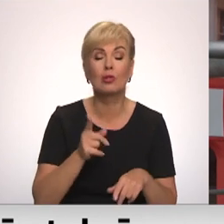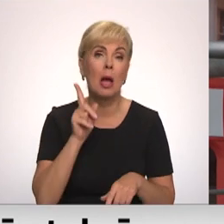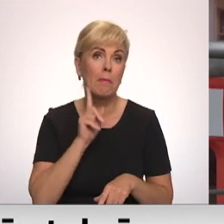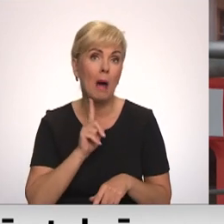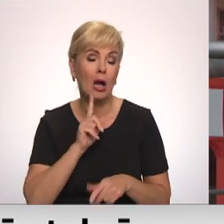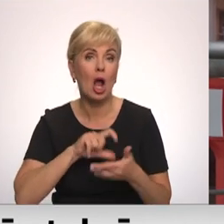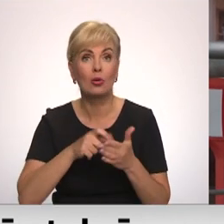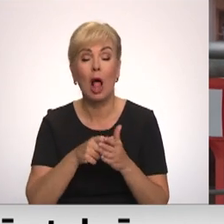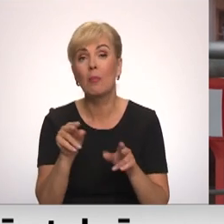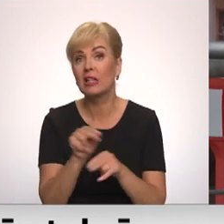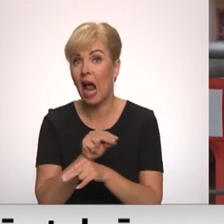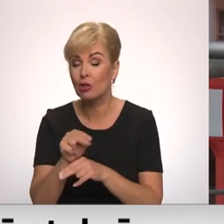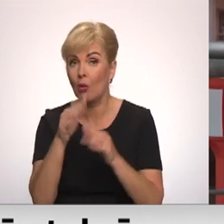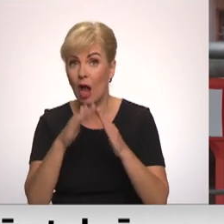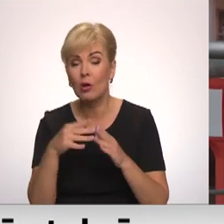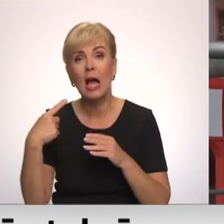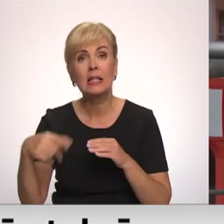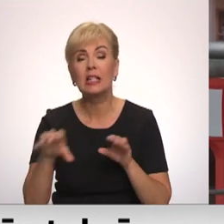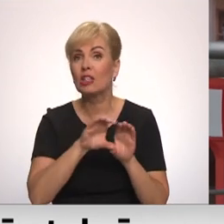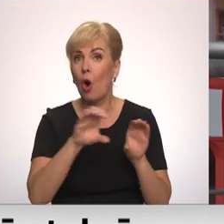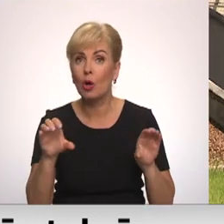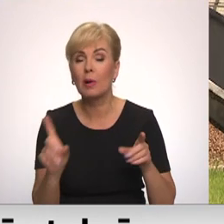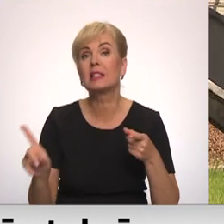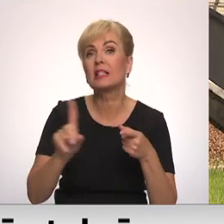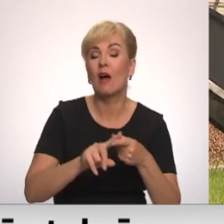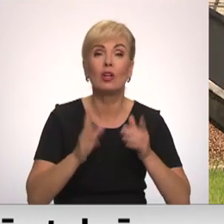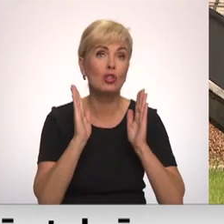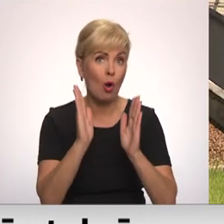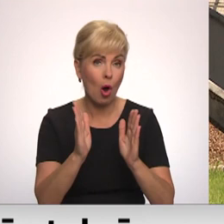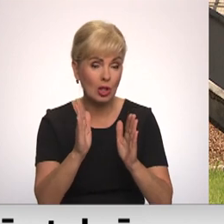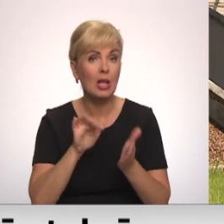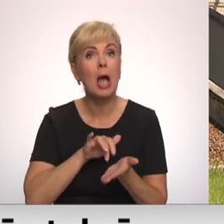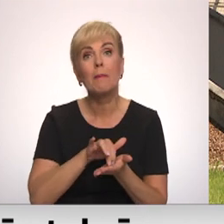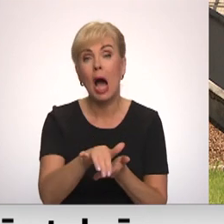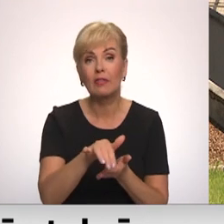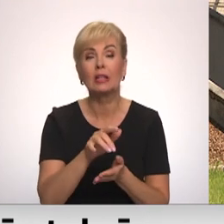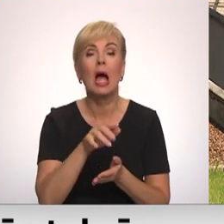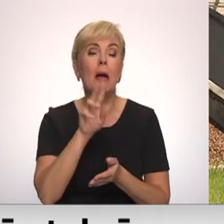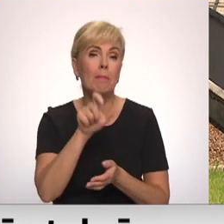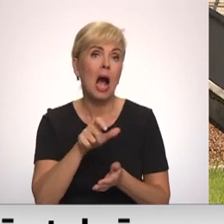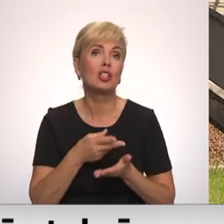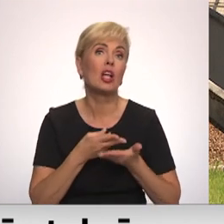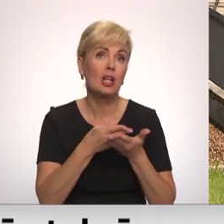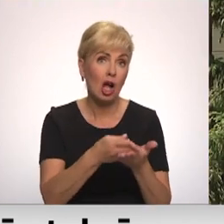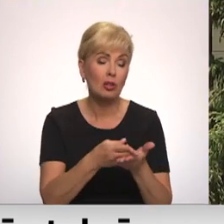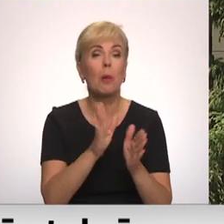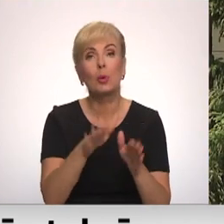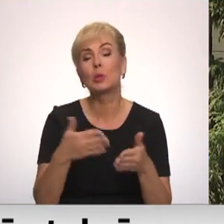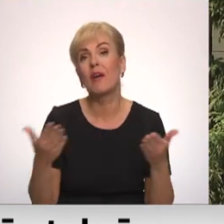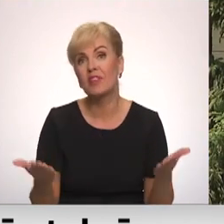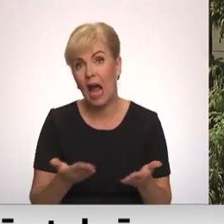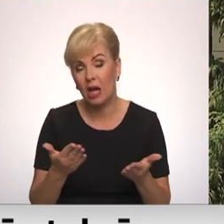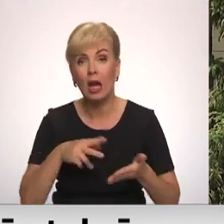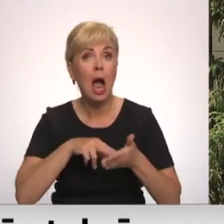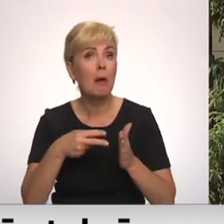telpām. Rekonstruētu ēku un citas korpusas savienos koridori, kas pārvietošanos un pacientu transportēšanu padarīs vieglāku. Plānos,